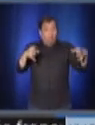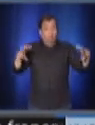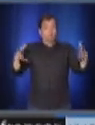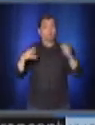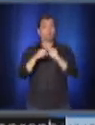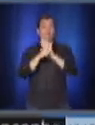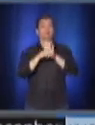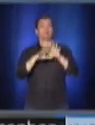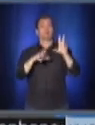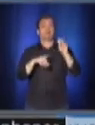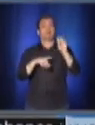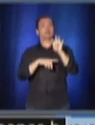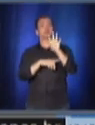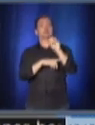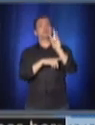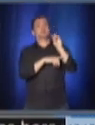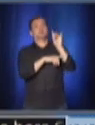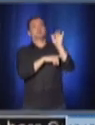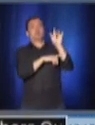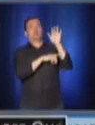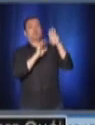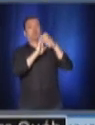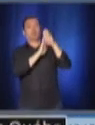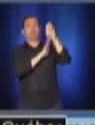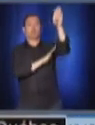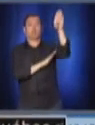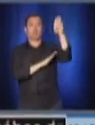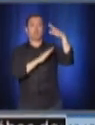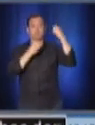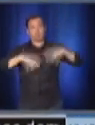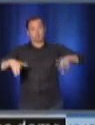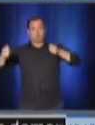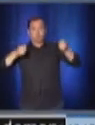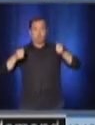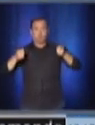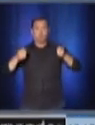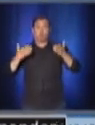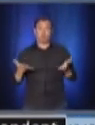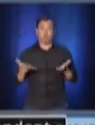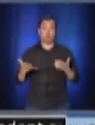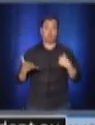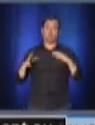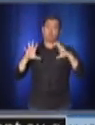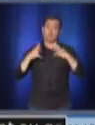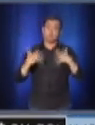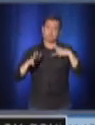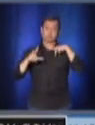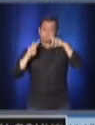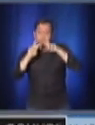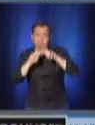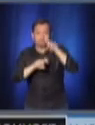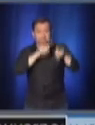c'est, puis qu'on n'est pas capable de contrôler pour faire l'enquête, ici, on a été chanceux, on a recapé le groupe, on va être capable de les enquêter, de les isoler pour faire le traitement. C'est ça qu'on